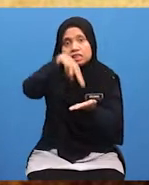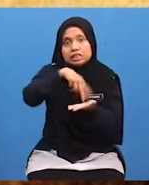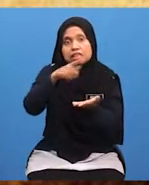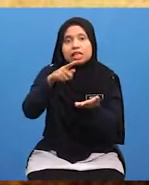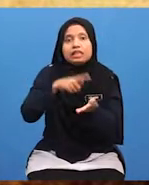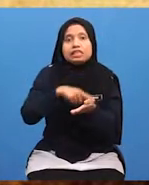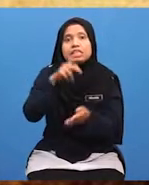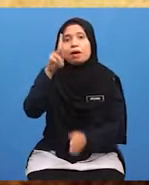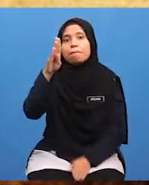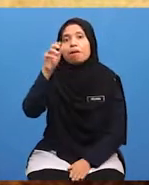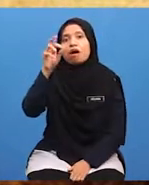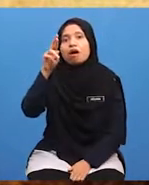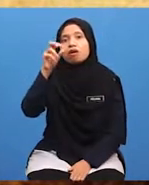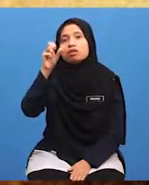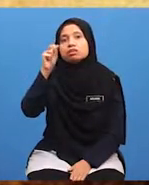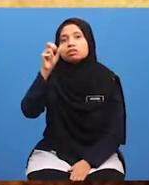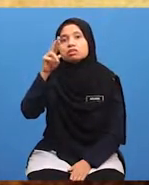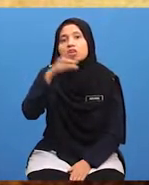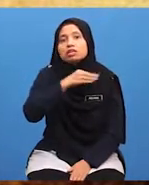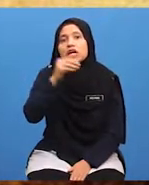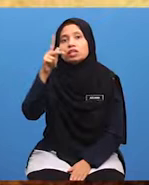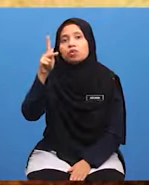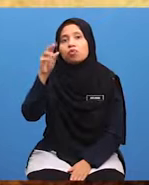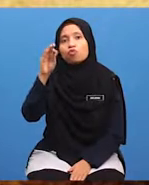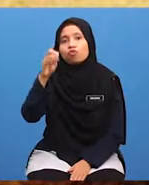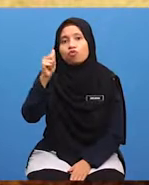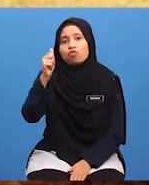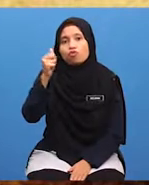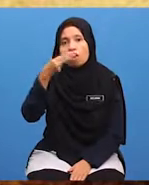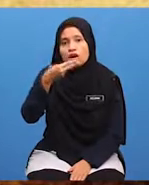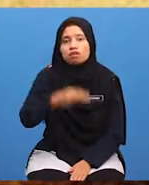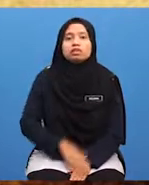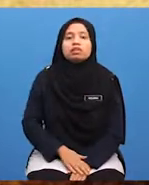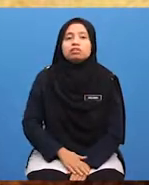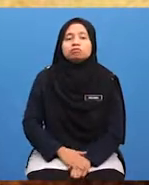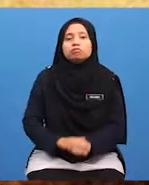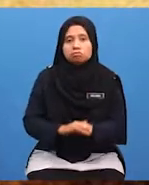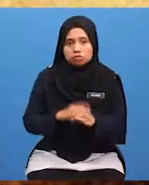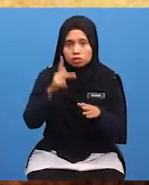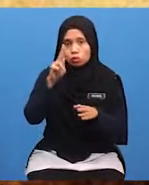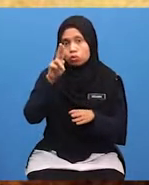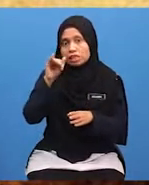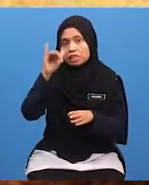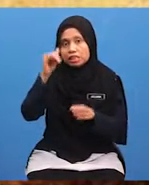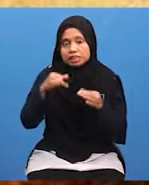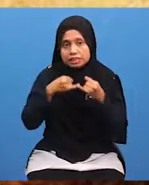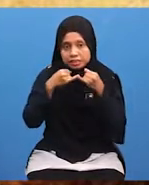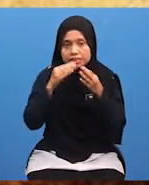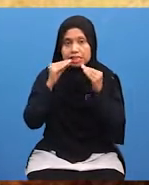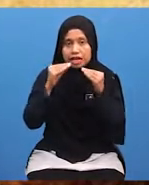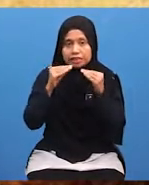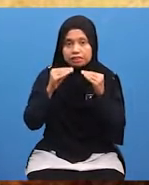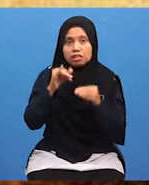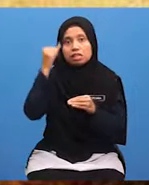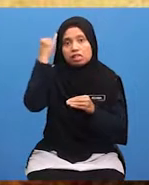Kufah akan berfungsi sebagai pusat pengajian bahasa, manakala kurikulum yang diajar di masjid adalah seperti ilmu tafsir, ilmu hadis,